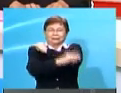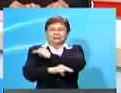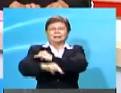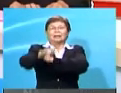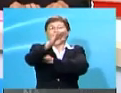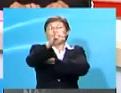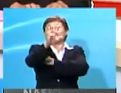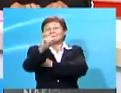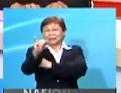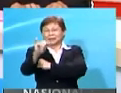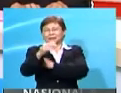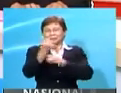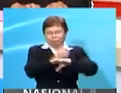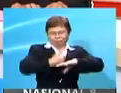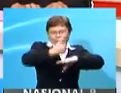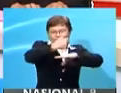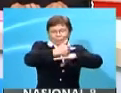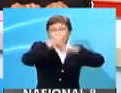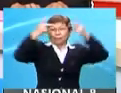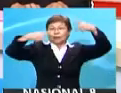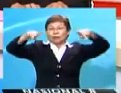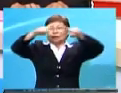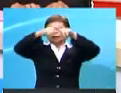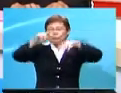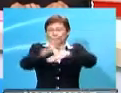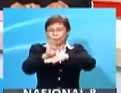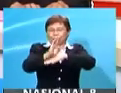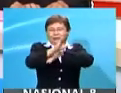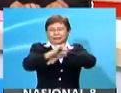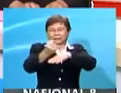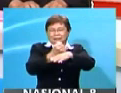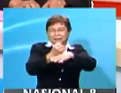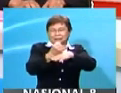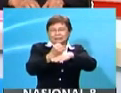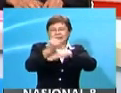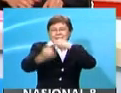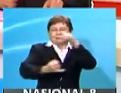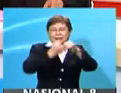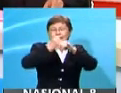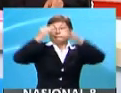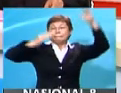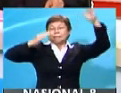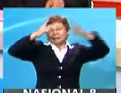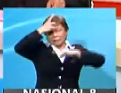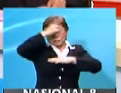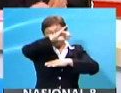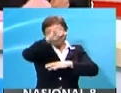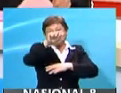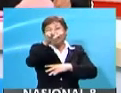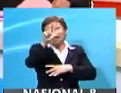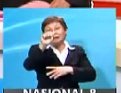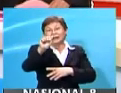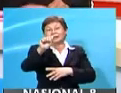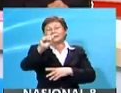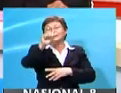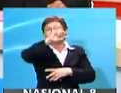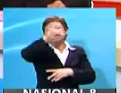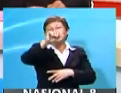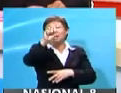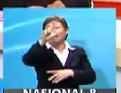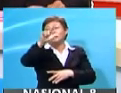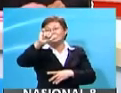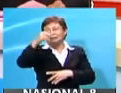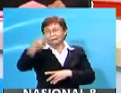industri yang diwujudkan presiden dewan perdagangan dan industriarabang J B menyifatkan